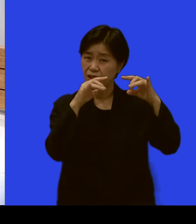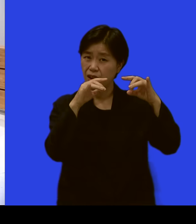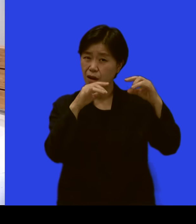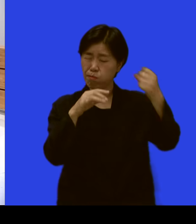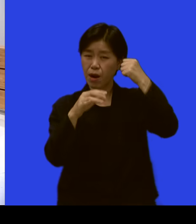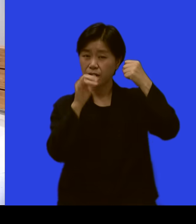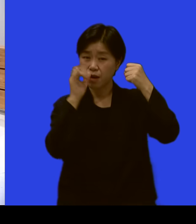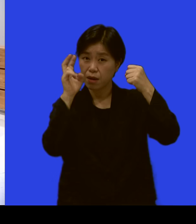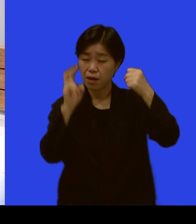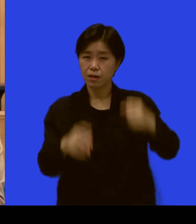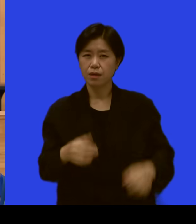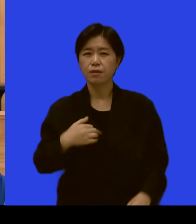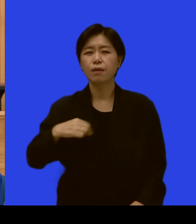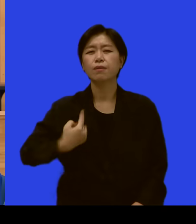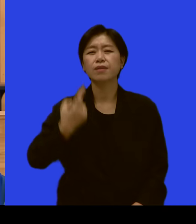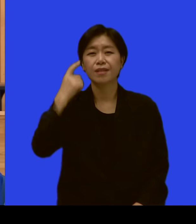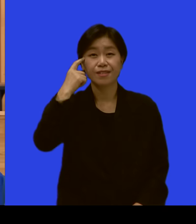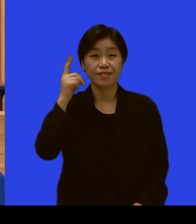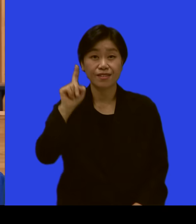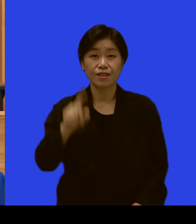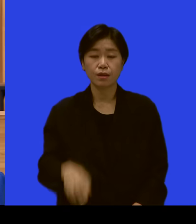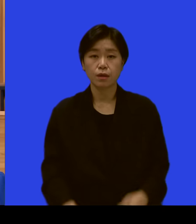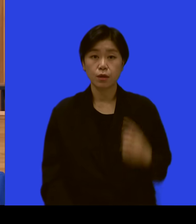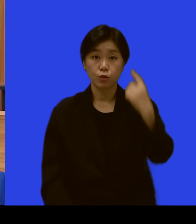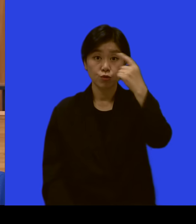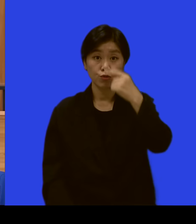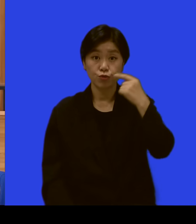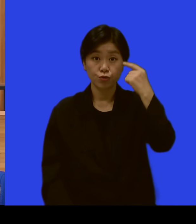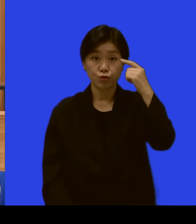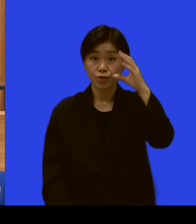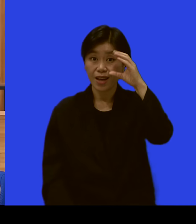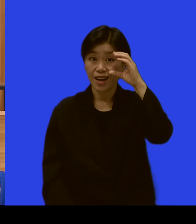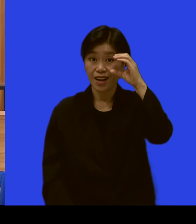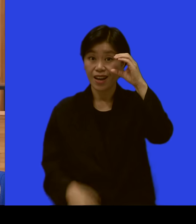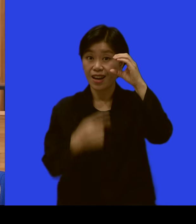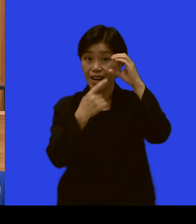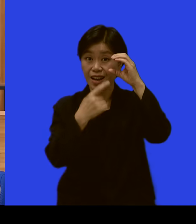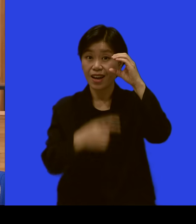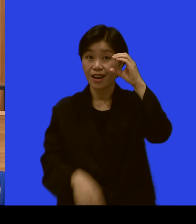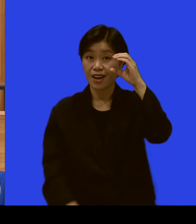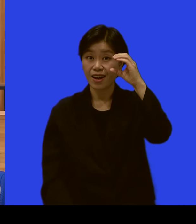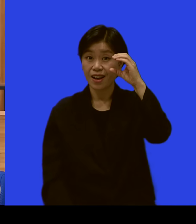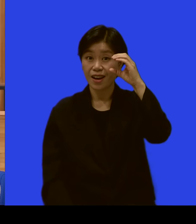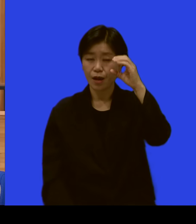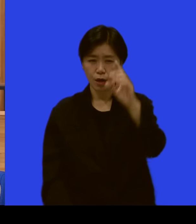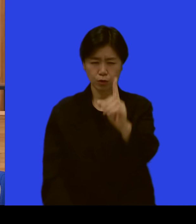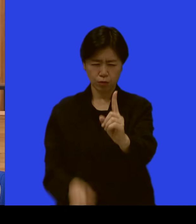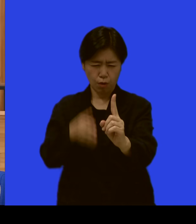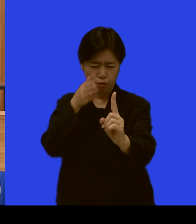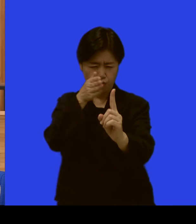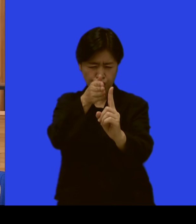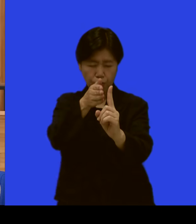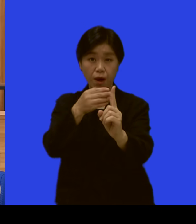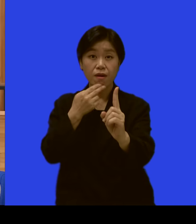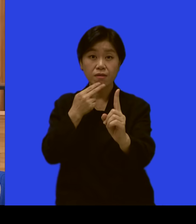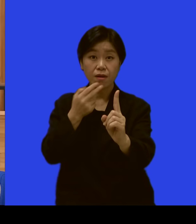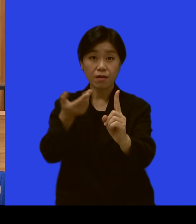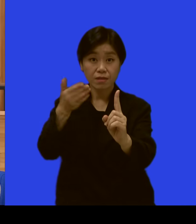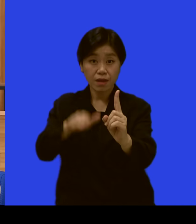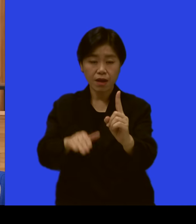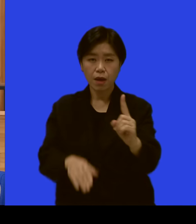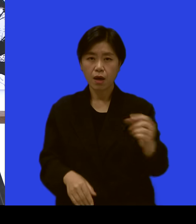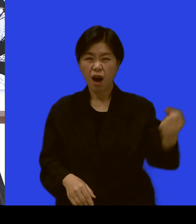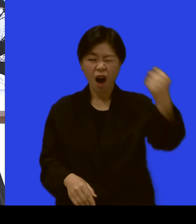제 생각에 혼자 생각은 이게 눈이 이게 잘 안 보인다는 건 초점이 잘 안 맞는 거잖아요. 예, 예. 맞으면서 눈이